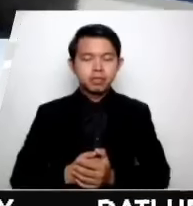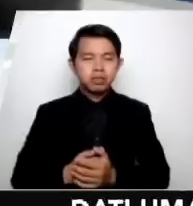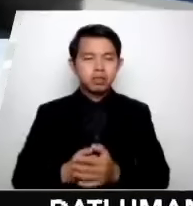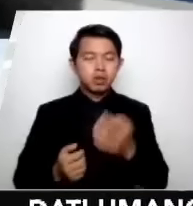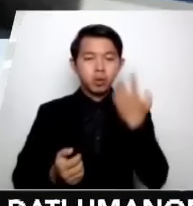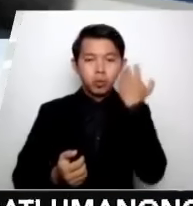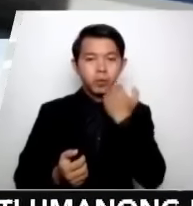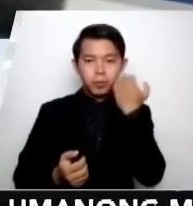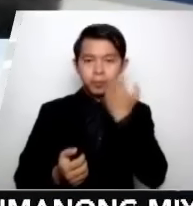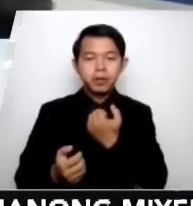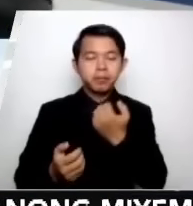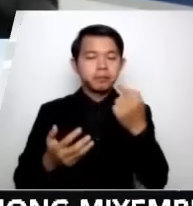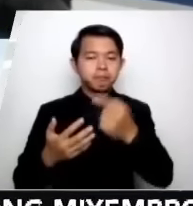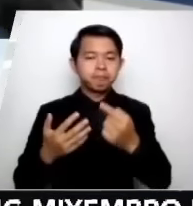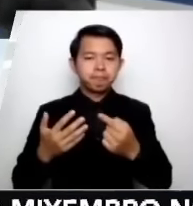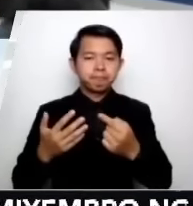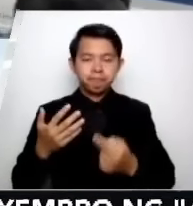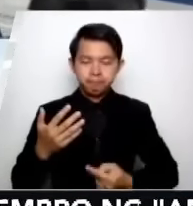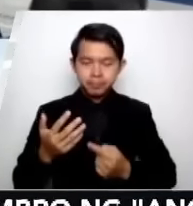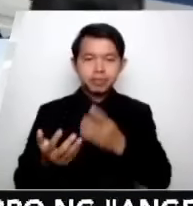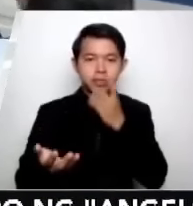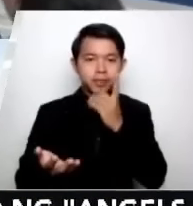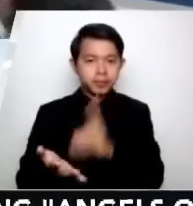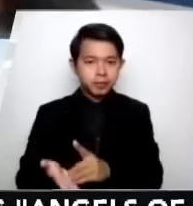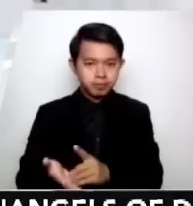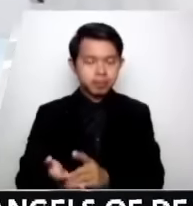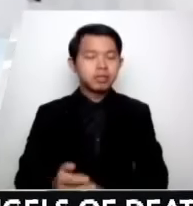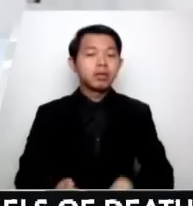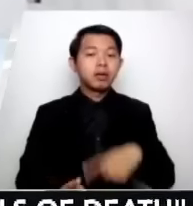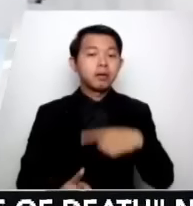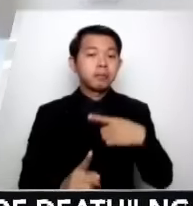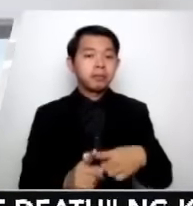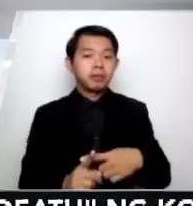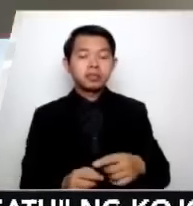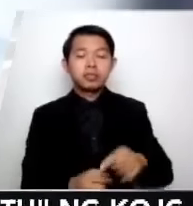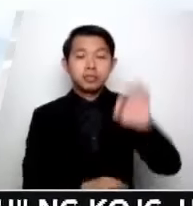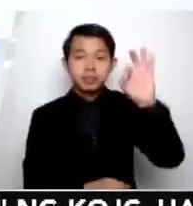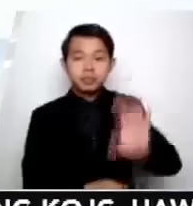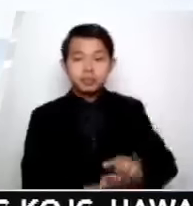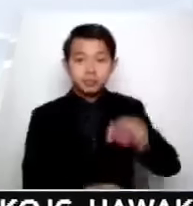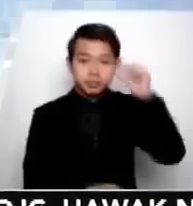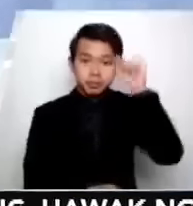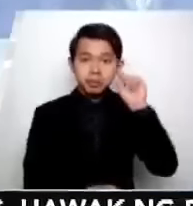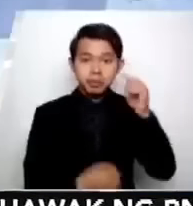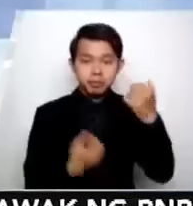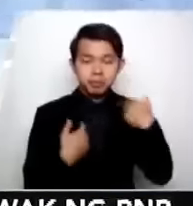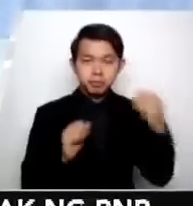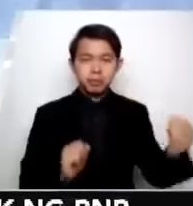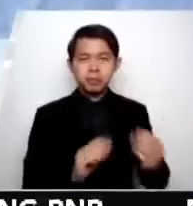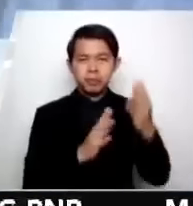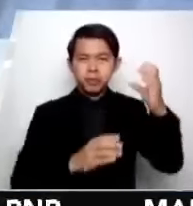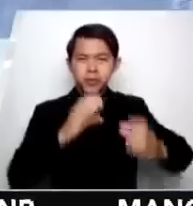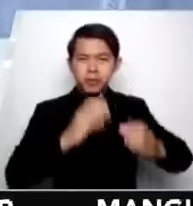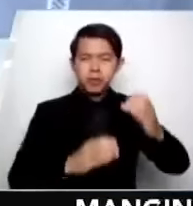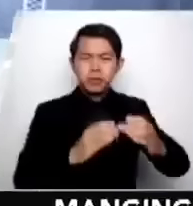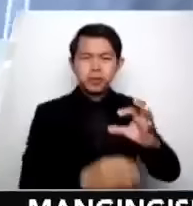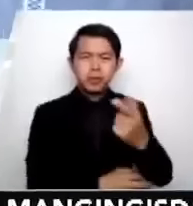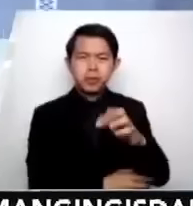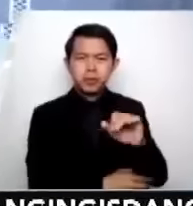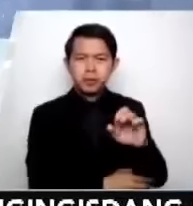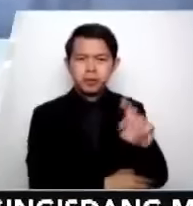naman si Guo para sa 2 counts of graft na kinakaharap niya sa korte sa Valenzuela. Nag-ugat ang kaso sa umano'y paggamit ni Guo ng